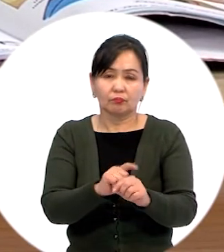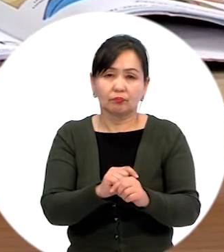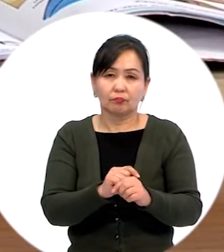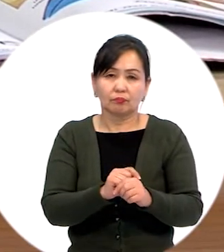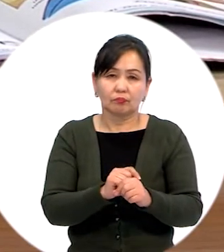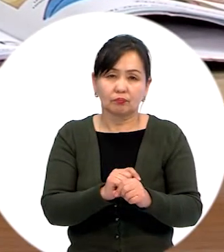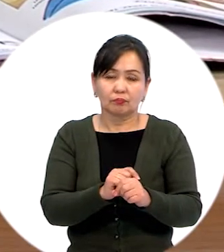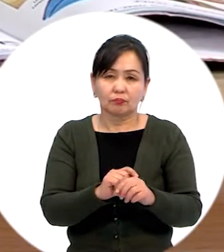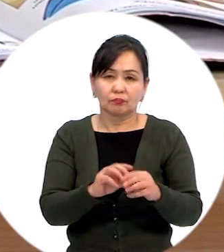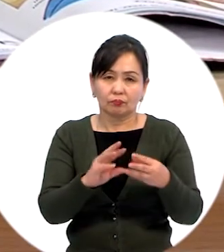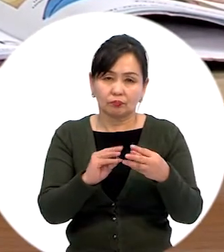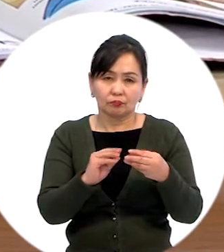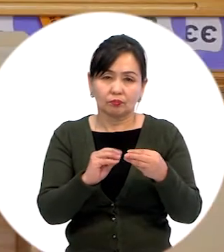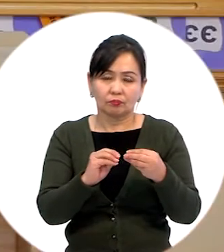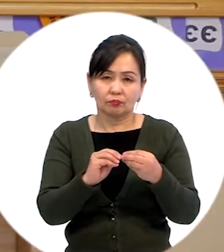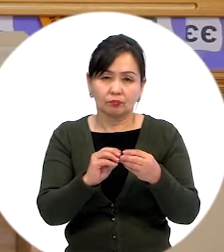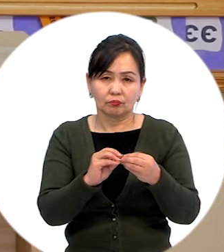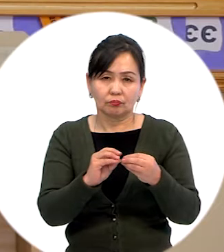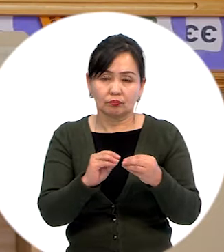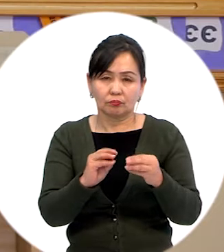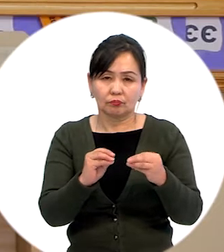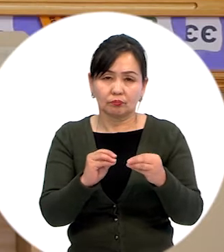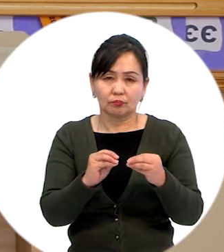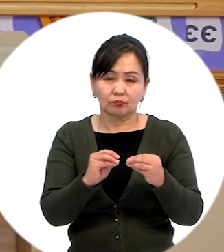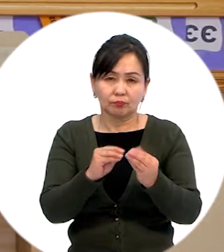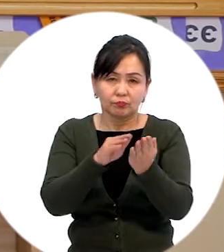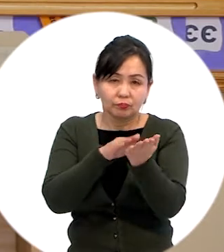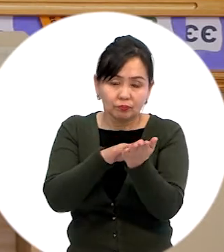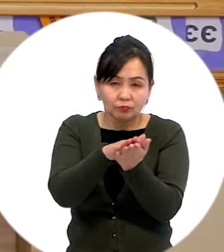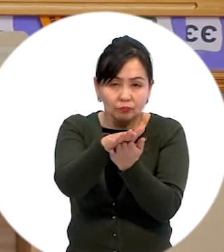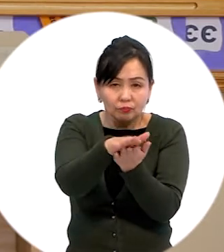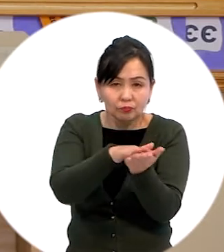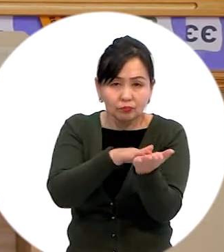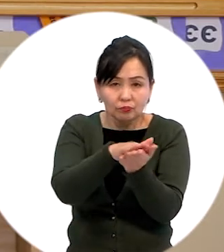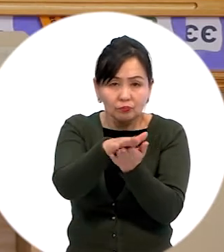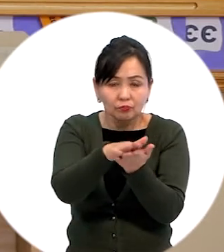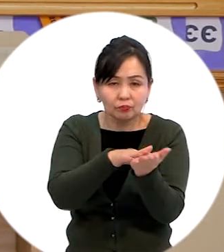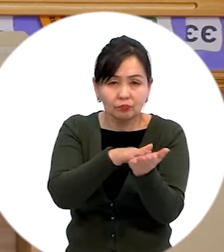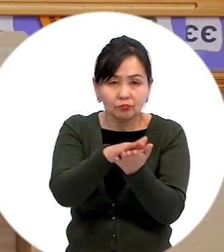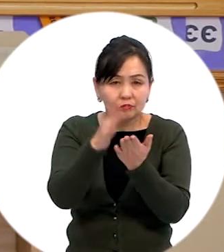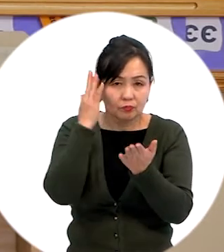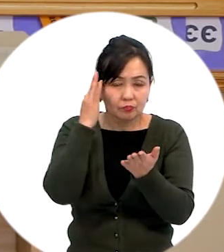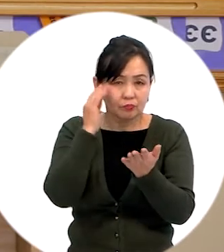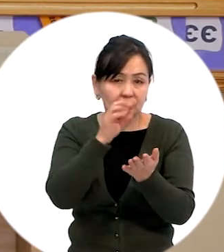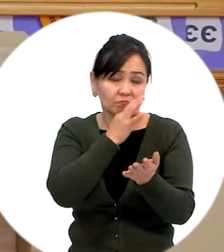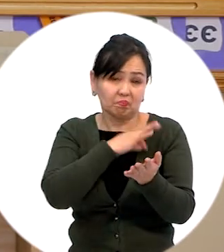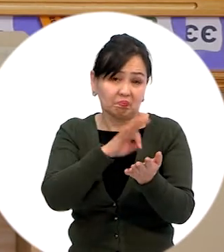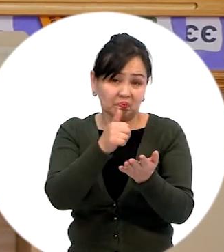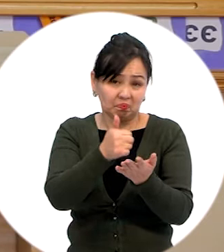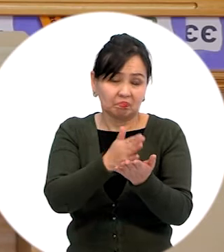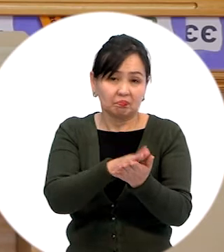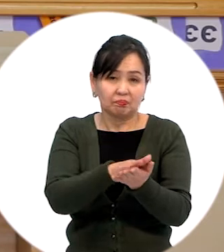За ингэж зөөлрүүлчихнэ. За зөөлрүүлээд бүгдээрээ сових гэдэг аргыг хэрэглэнэ. За сових арга.